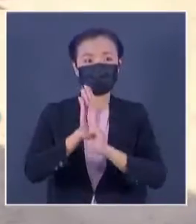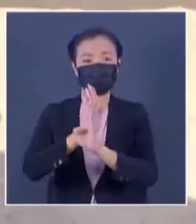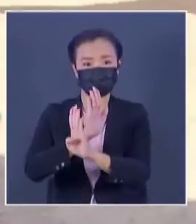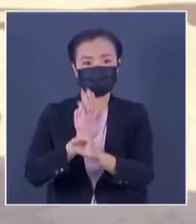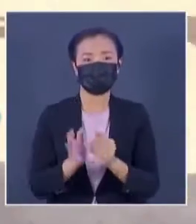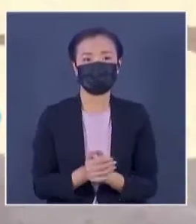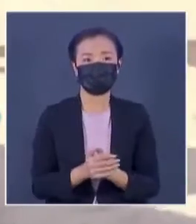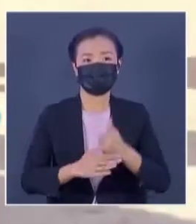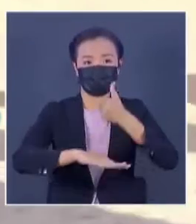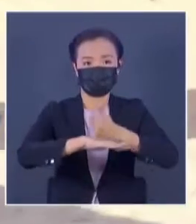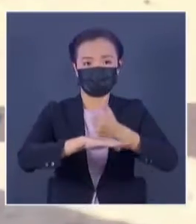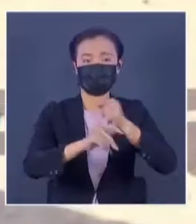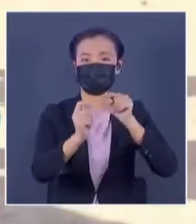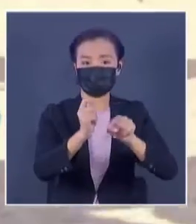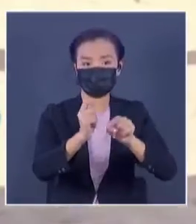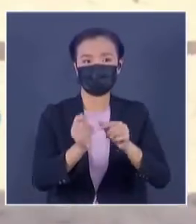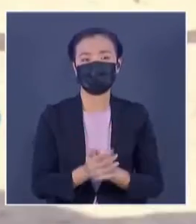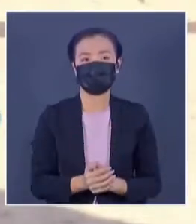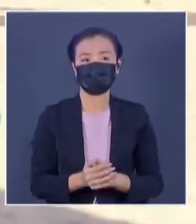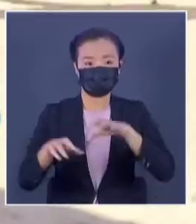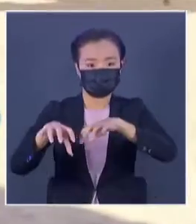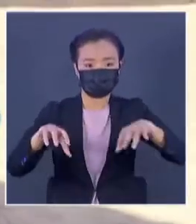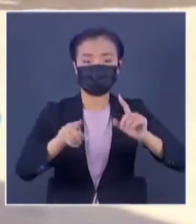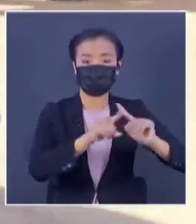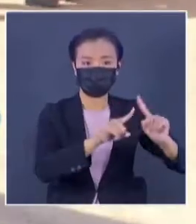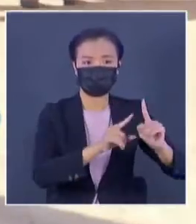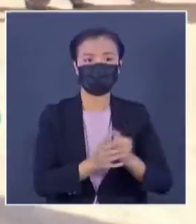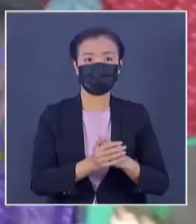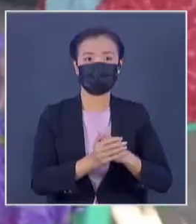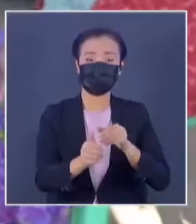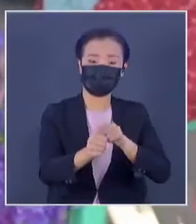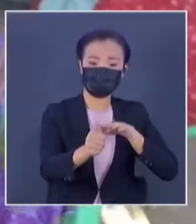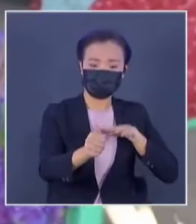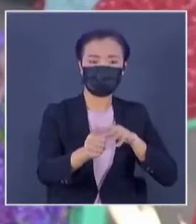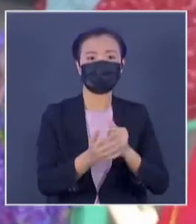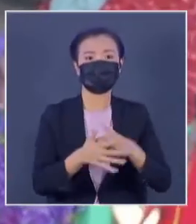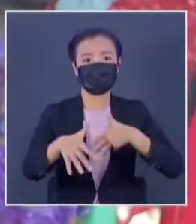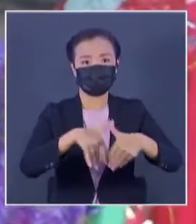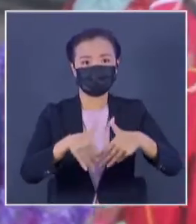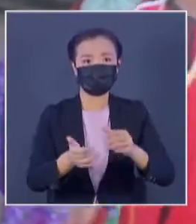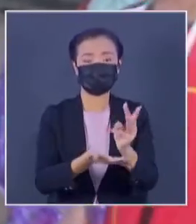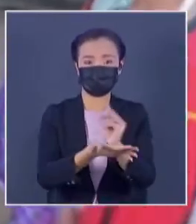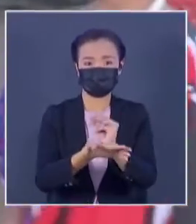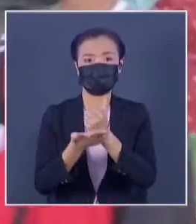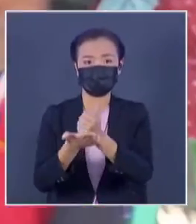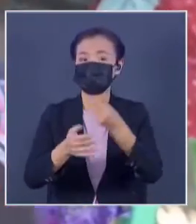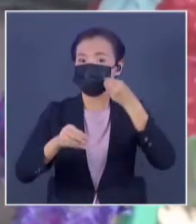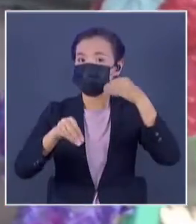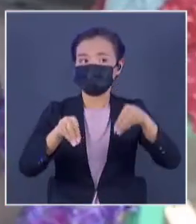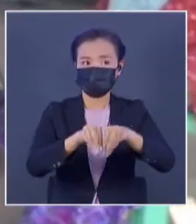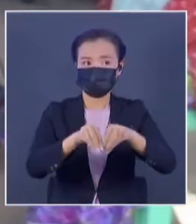ย์มีนายอำเภอลำปลายมาสครับรวมไปถึงหน่วยงานต่างๆทั้งผู้นำชุมชนกู้ภัยแล้วก็ชาวบ้านเพื่อนบ้านในพื้น